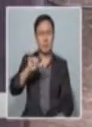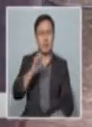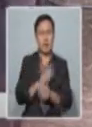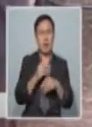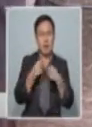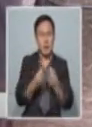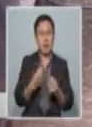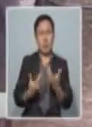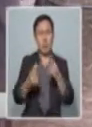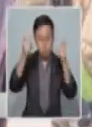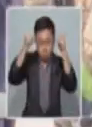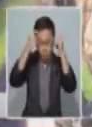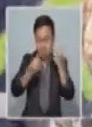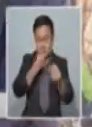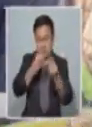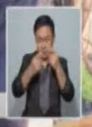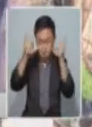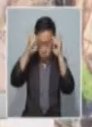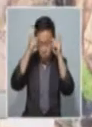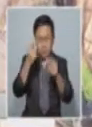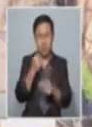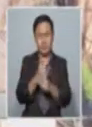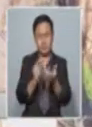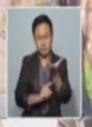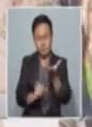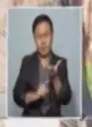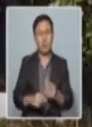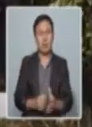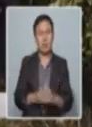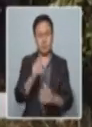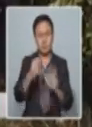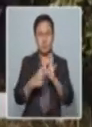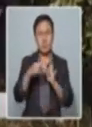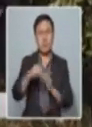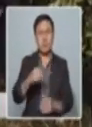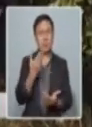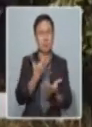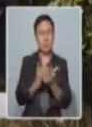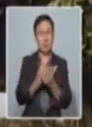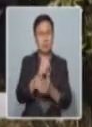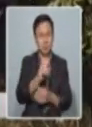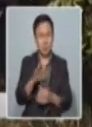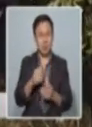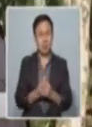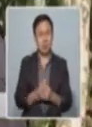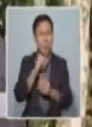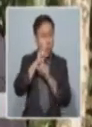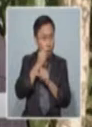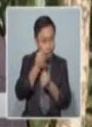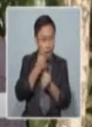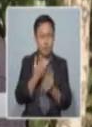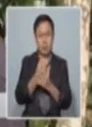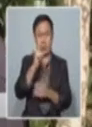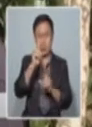ใช่ครับขายให้วัวนมเขากิโลละบาทตันละ 1,000 บาท ดีกว่าอ้อยอีกเหรอคะ อ้อยเนี่ยตันนึง700ครับหญ้า